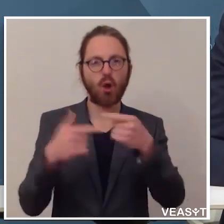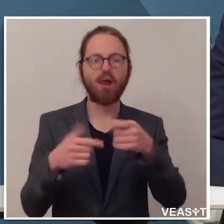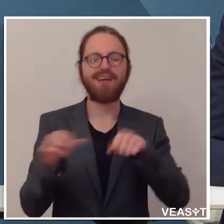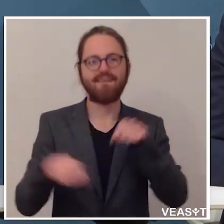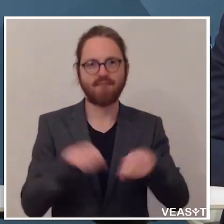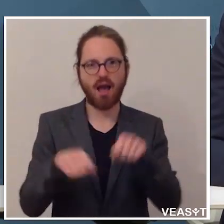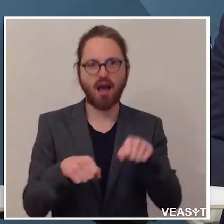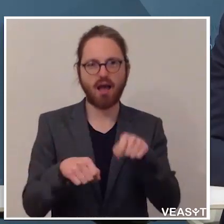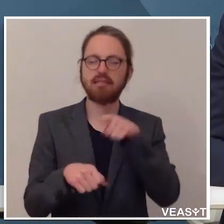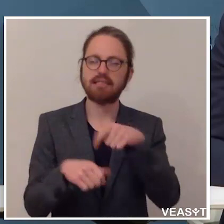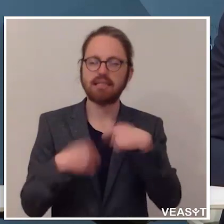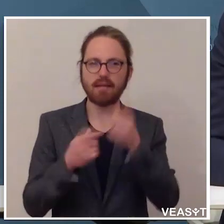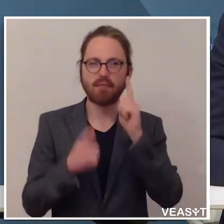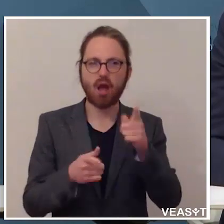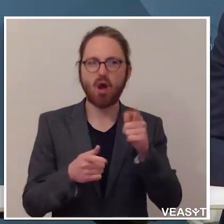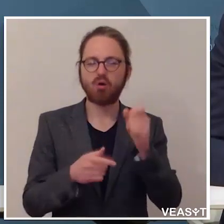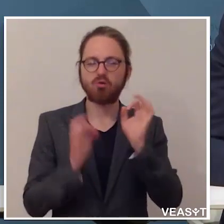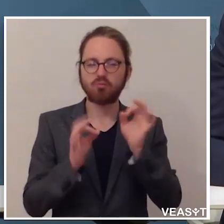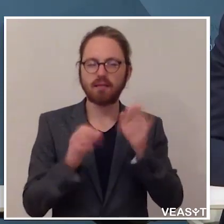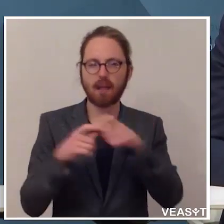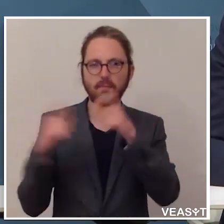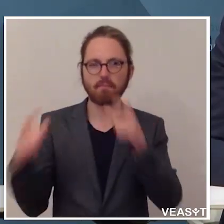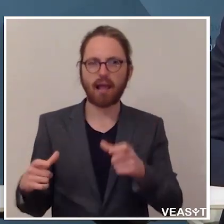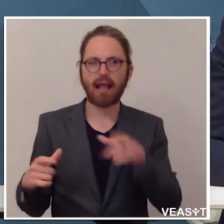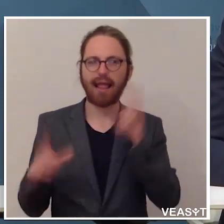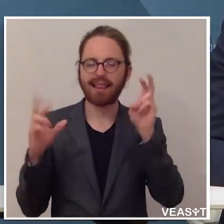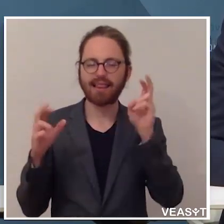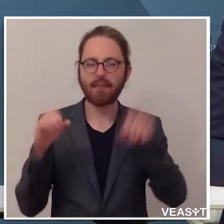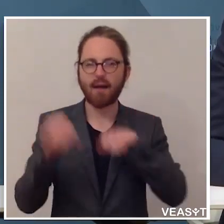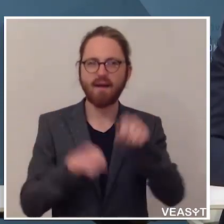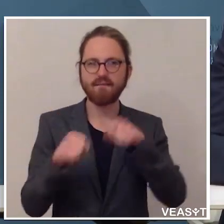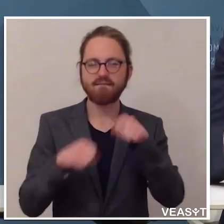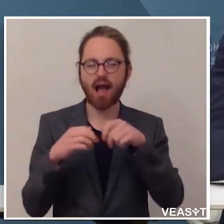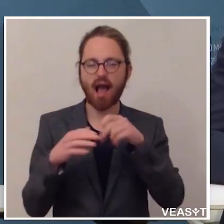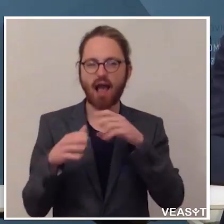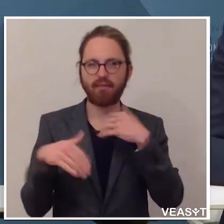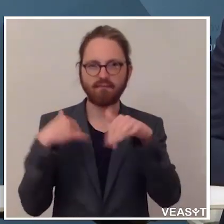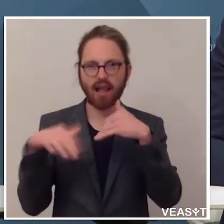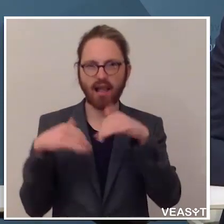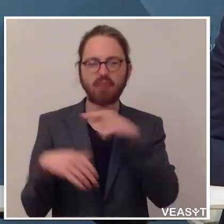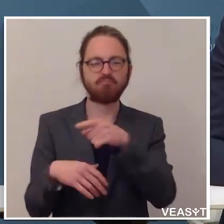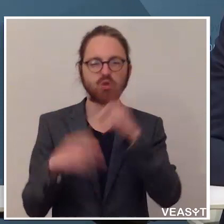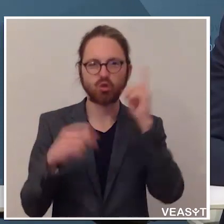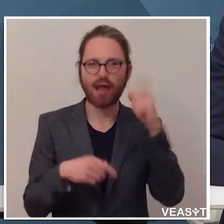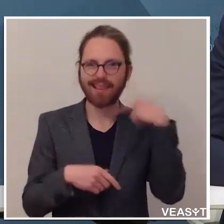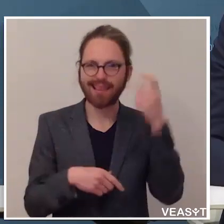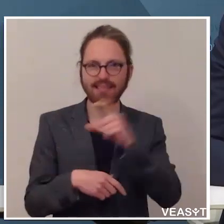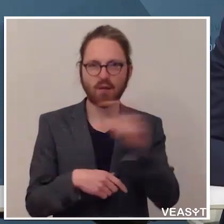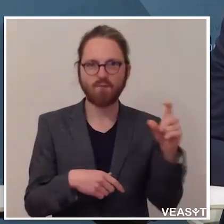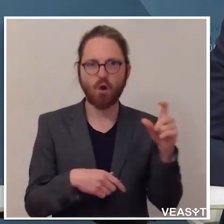ein Sonderpaket geben, was die Fahrradmobilität anbelangt. Hier starten wir ab der nächsten Woche mit einer